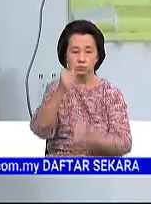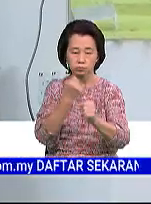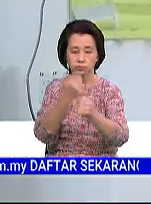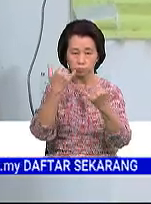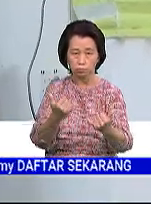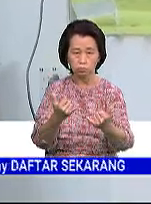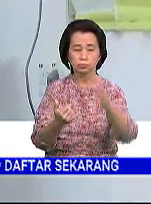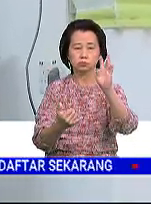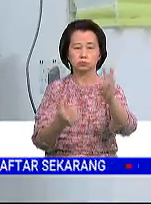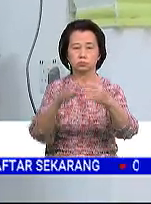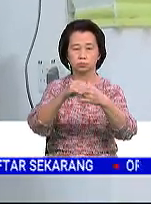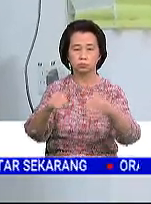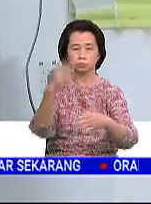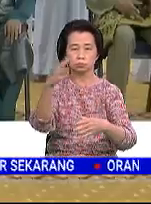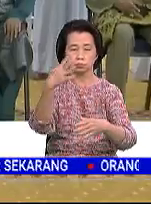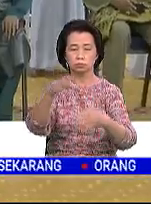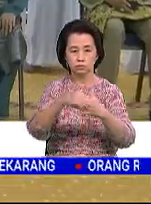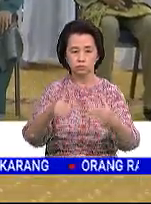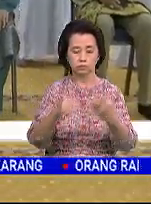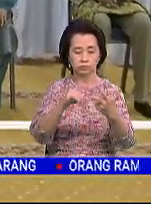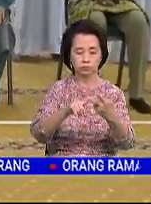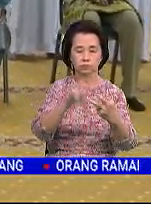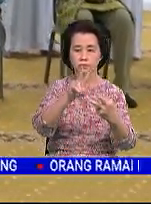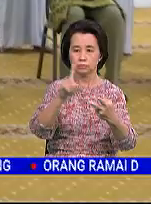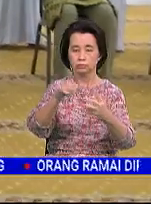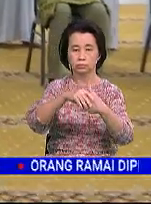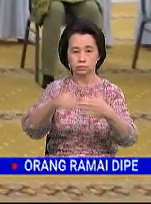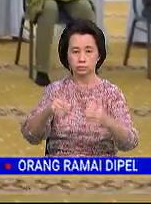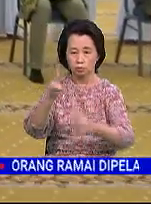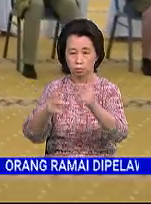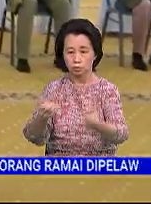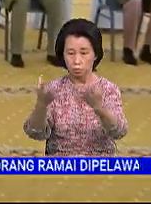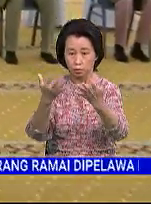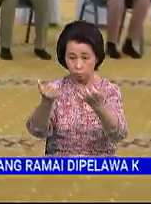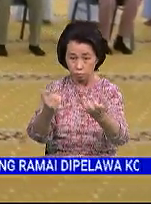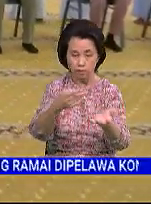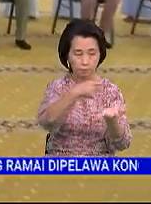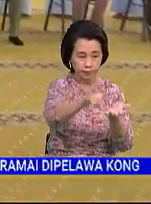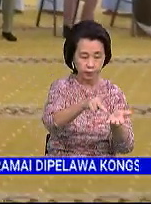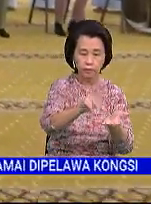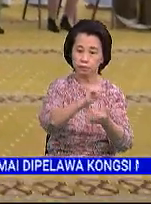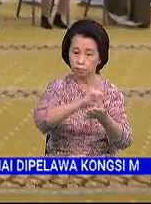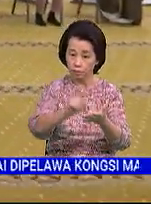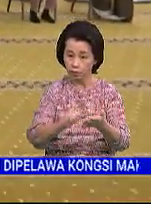ialah RM7, RM14 dan RM21. Orang ramai yang ingin menunaikan